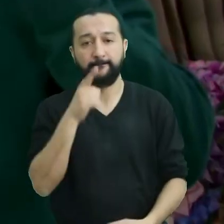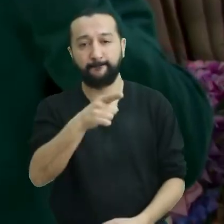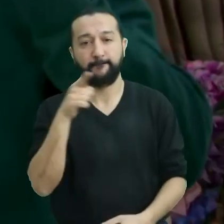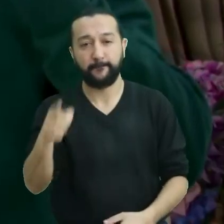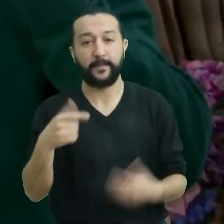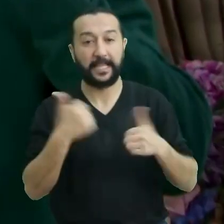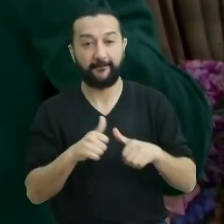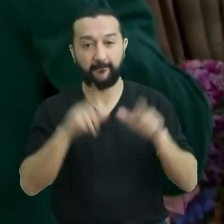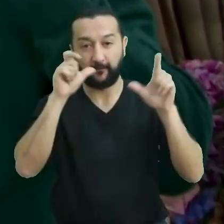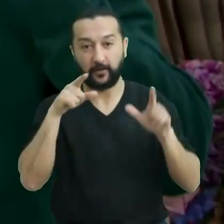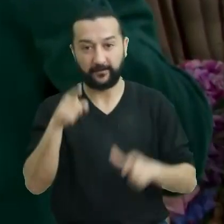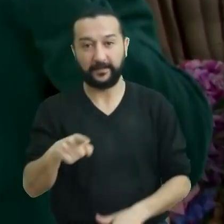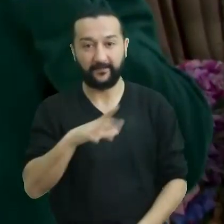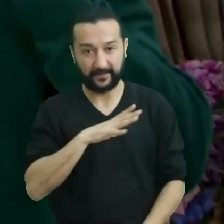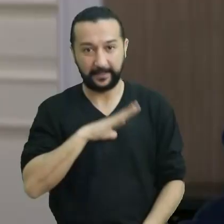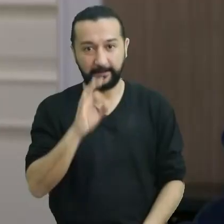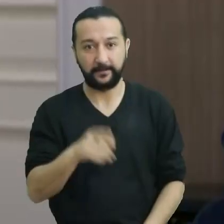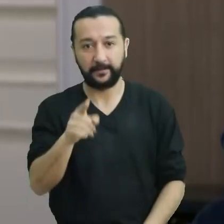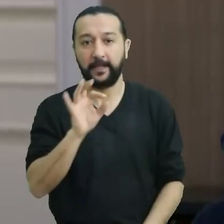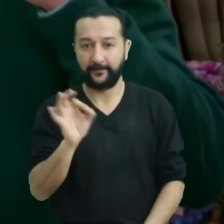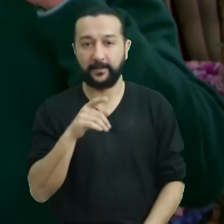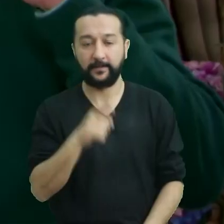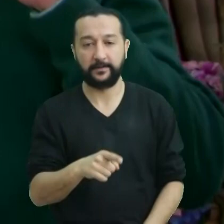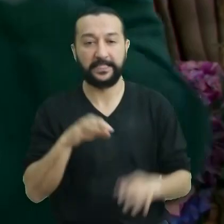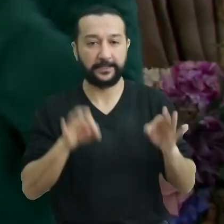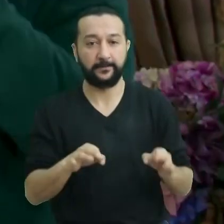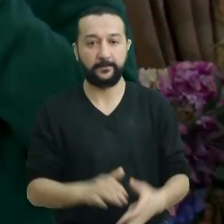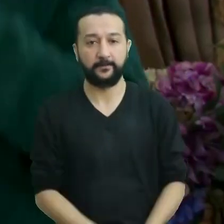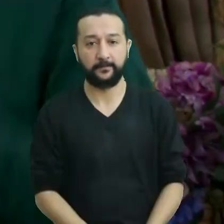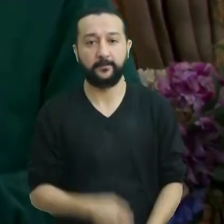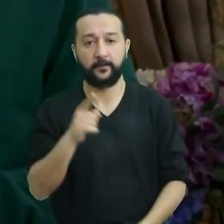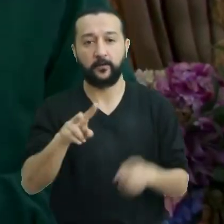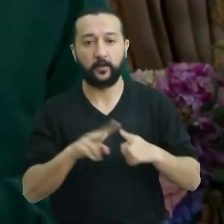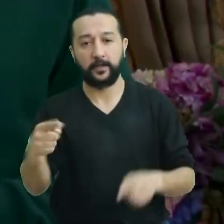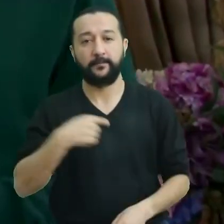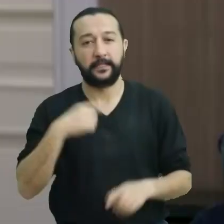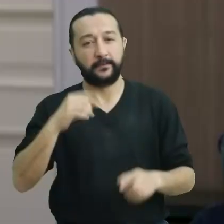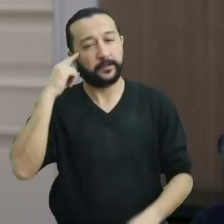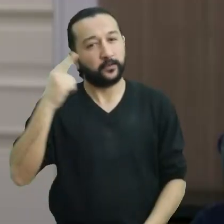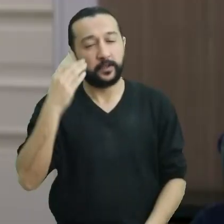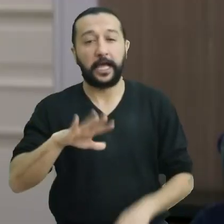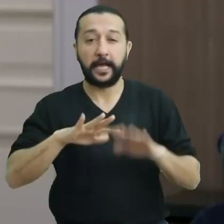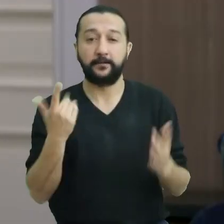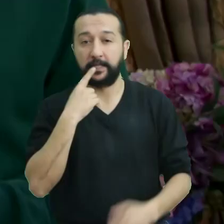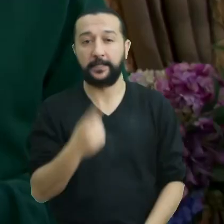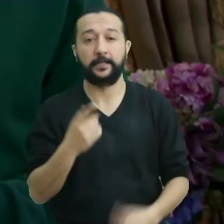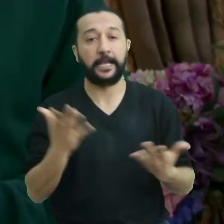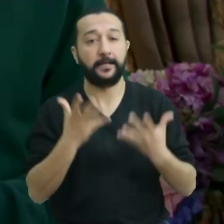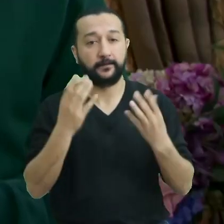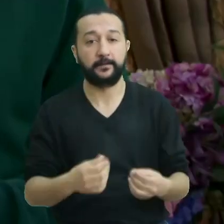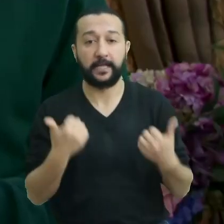Sizin bu evlilik fotoğrafınız var ya. Evet. Şimdi Nurhan'la bize şeyi düşündük. Acaba dedik